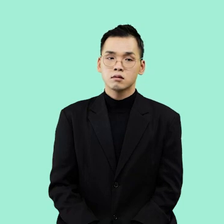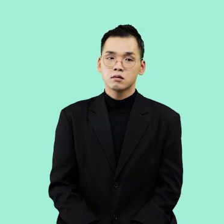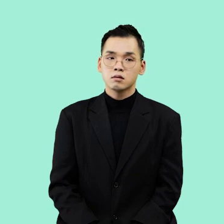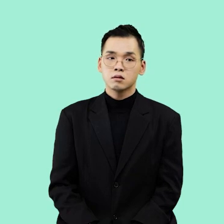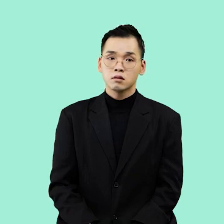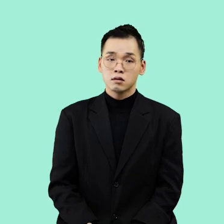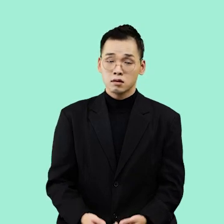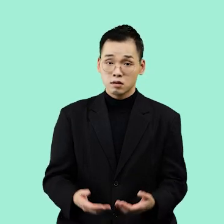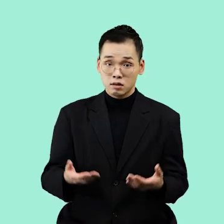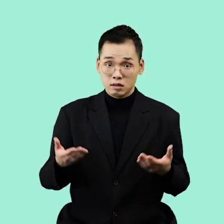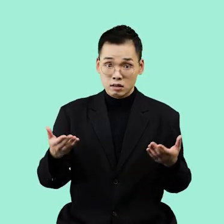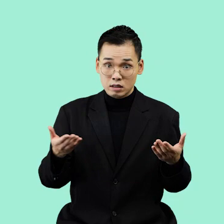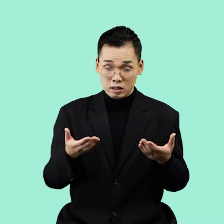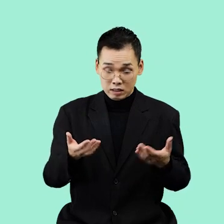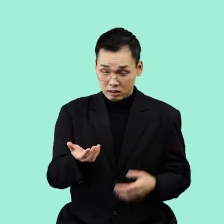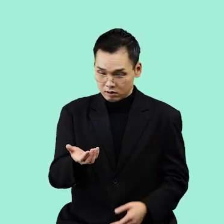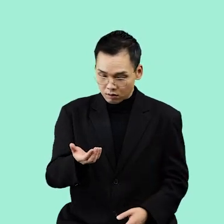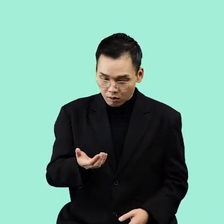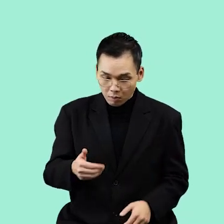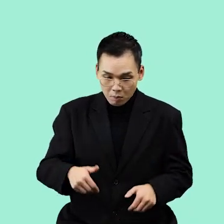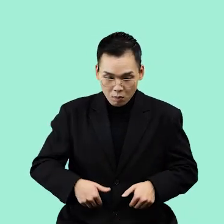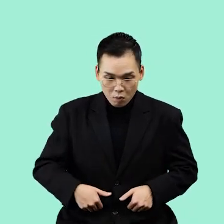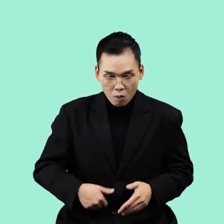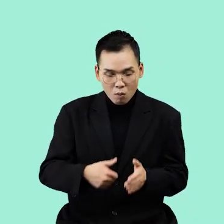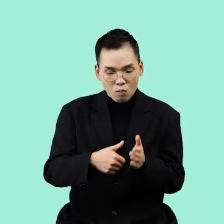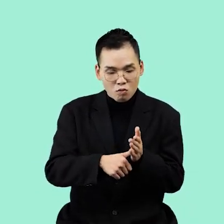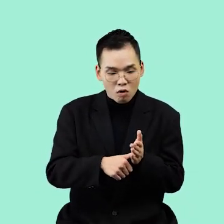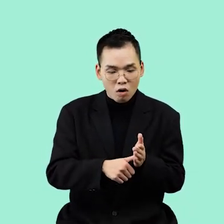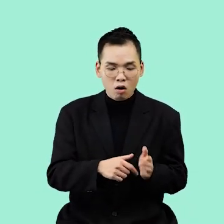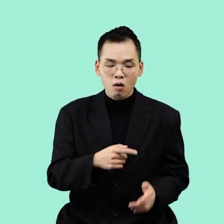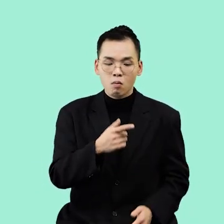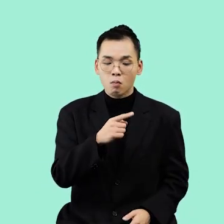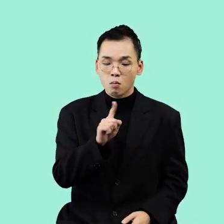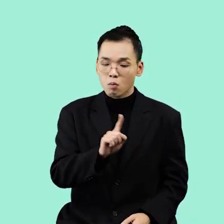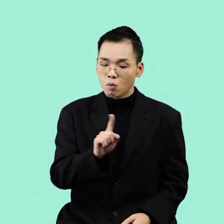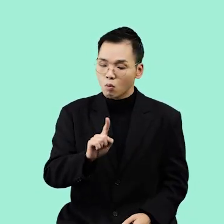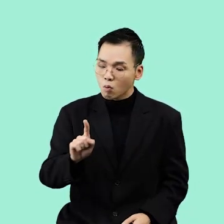직무 수행에 앞서 필요한 작업 도구를 준비합니다.